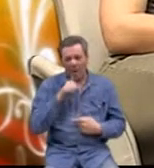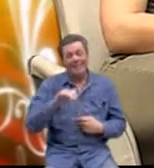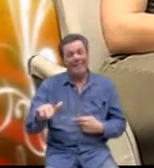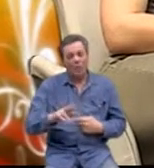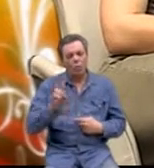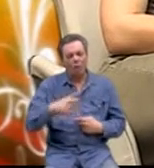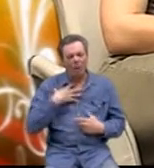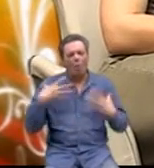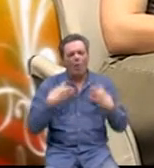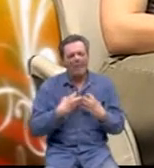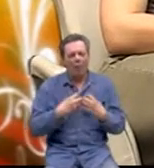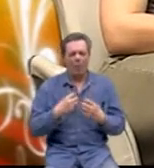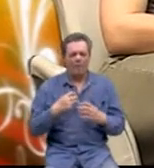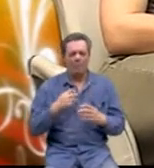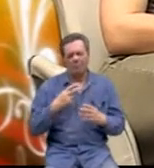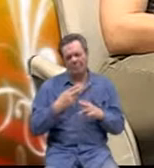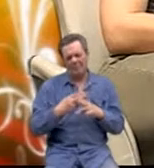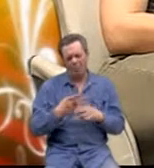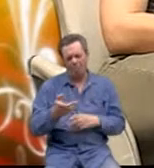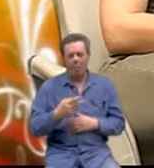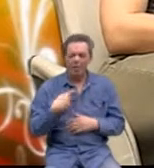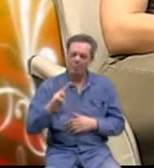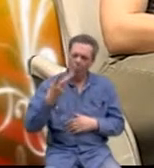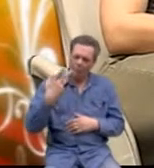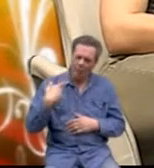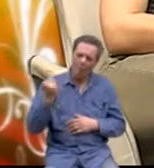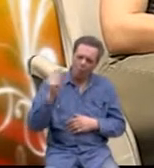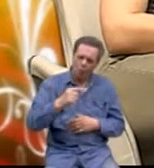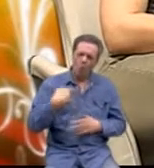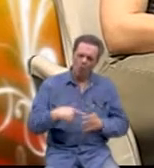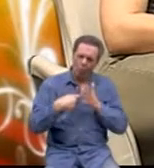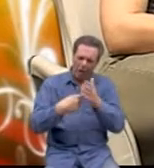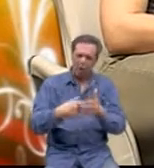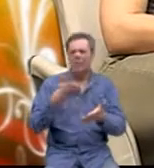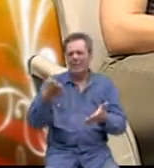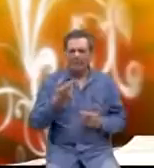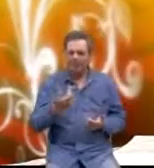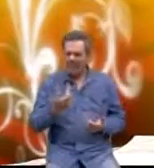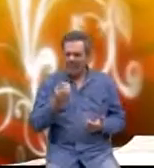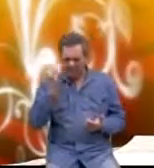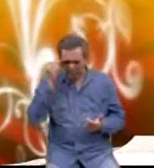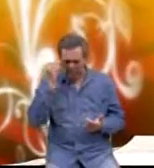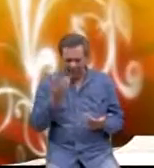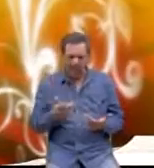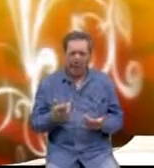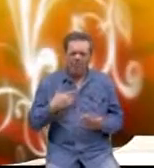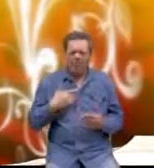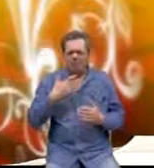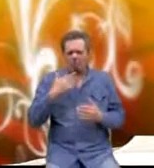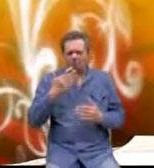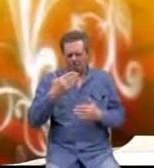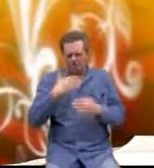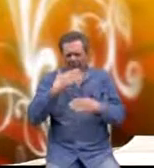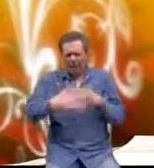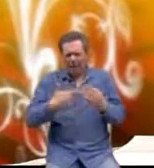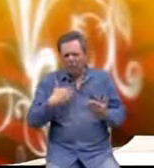sindrom. I jako lijep program imaju, mi smo ih pozvali da nam se pridruže, da prezentiraju i da malo s njima vježbamo taekwondo. Mi ćemo vam još pred kraj emisije